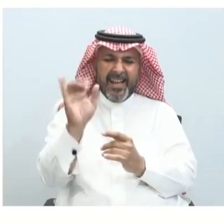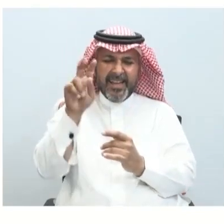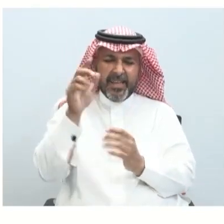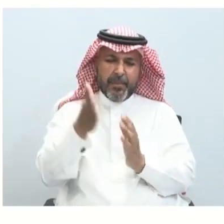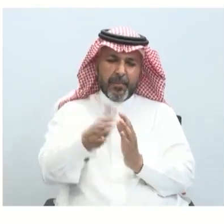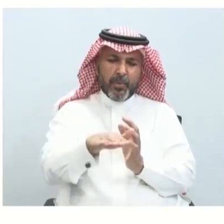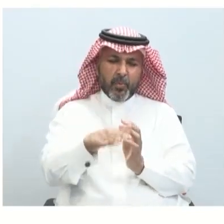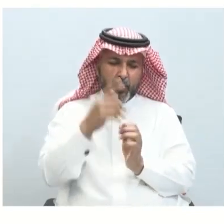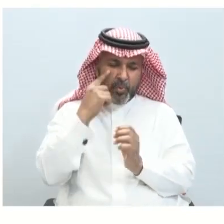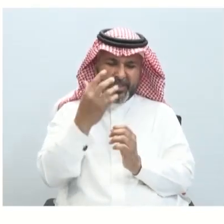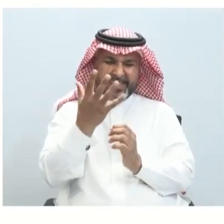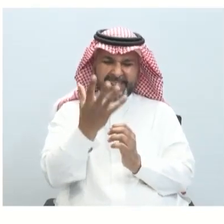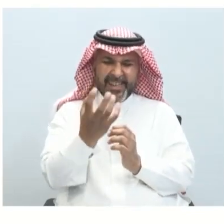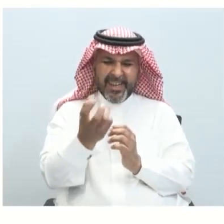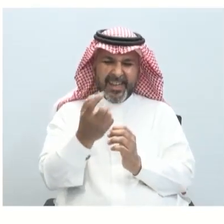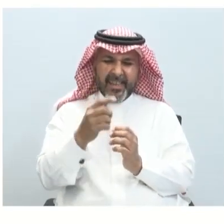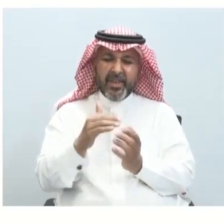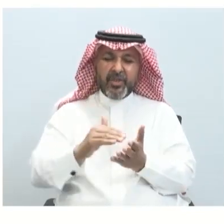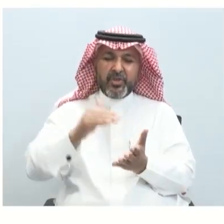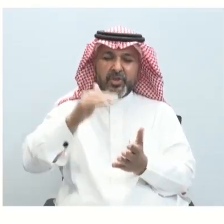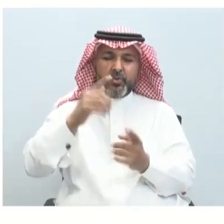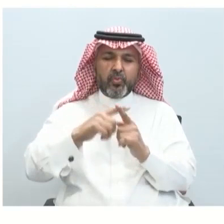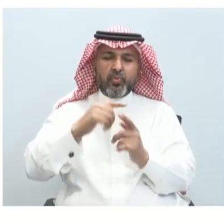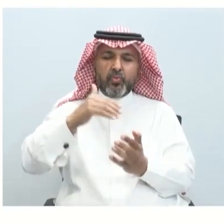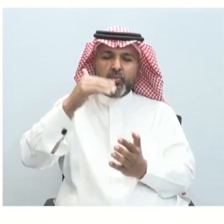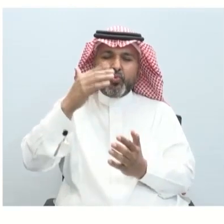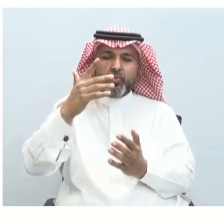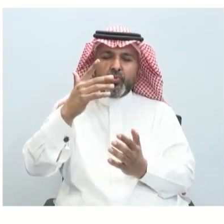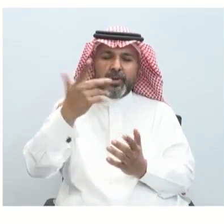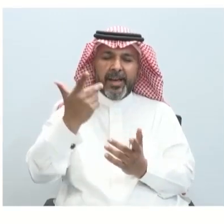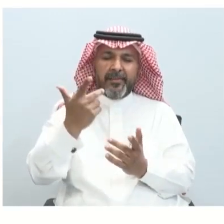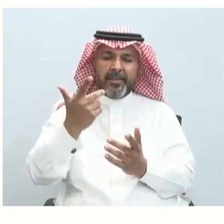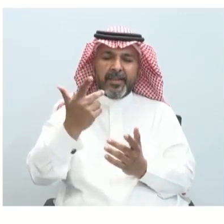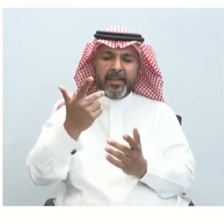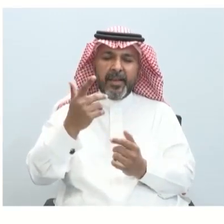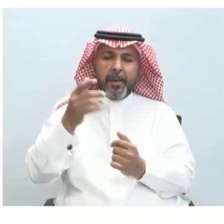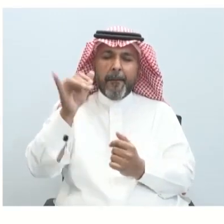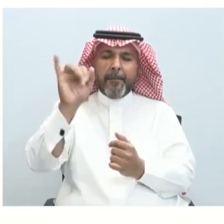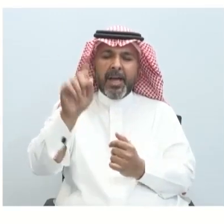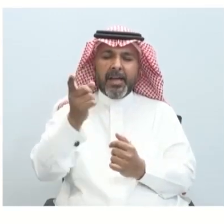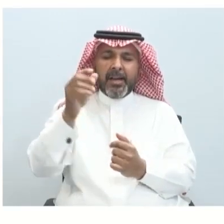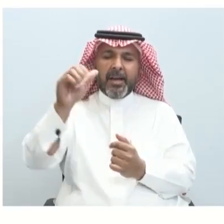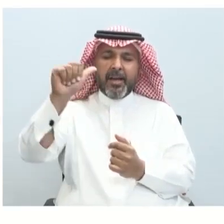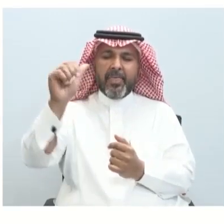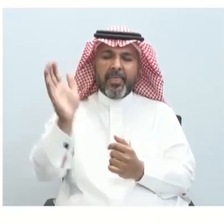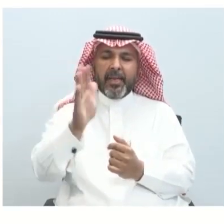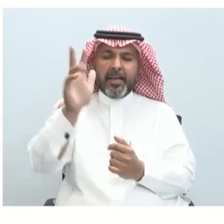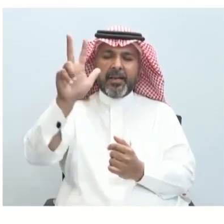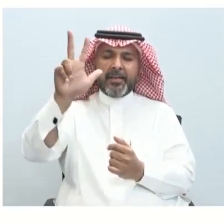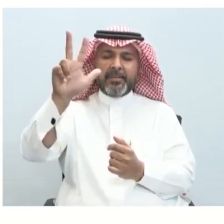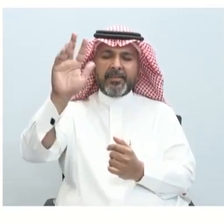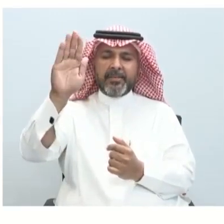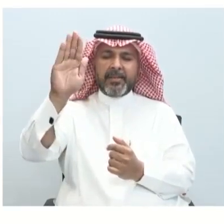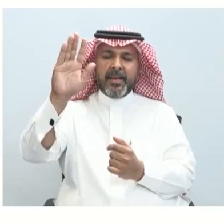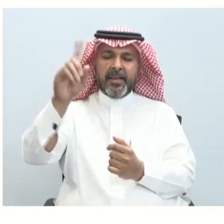عمليه الموت المبرمج للخلايا فهذا يزيد من معدل الاصابه بالسرطان اما زياده حدوثها بشكل متكرر فقد يسبب موت